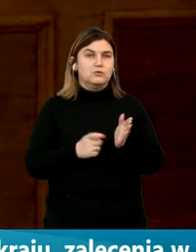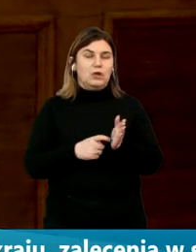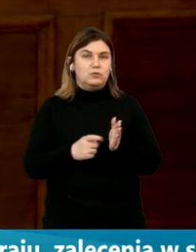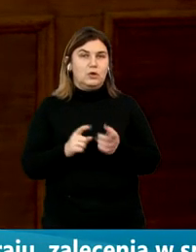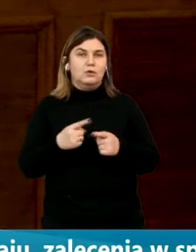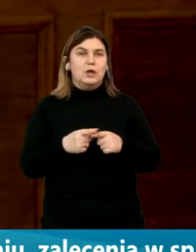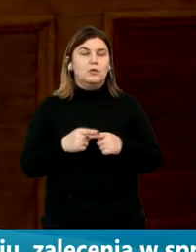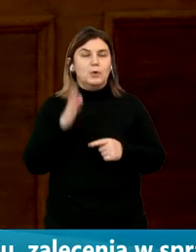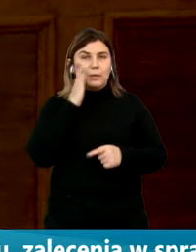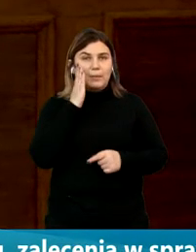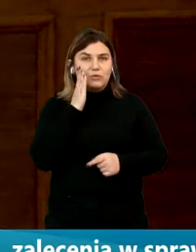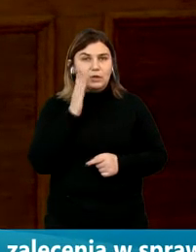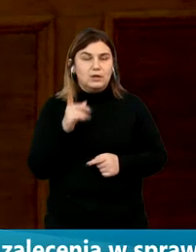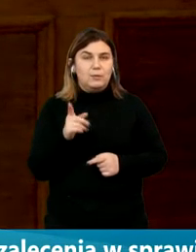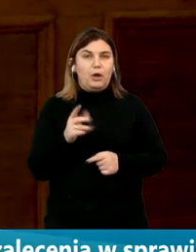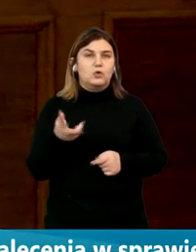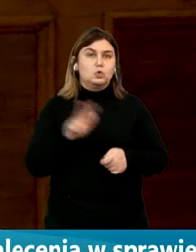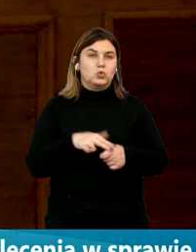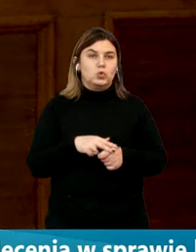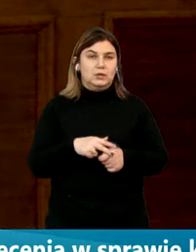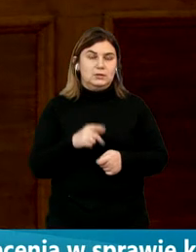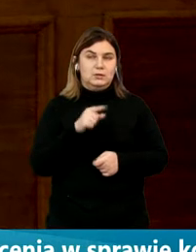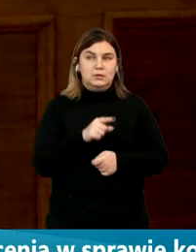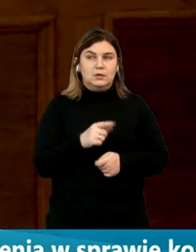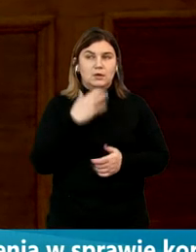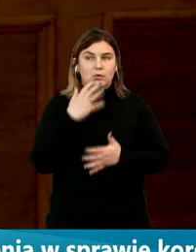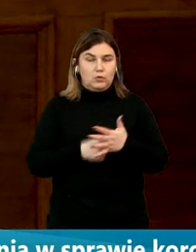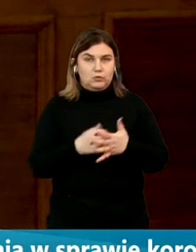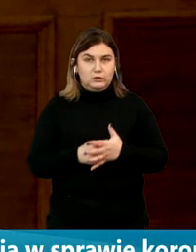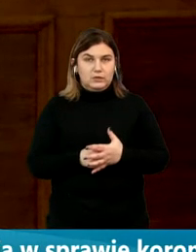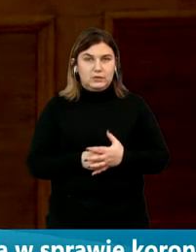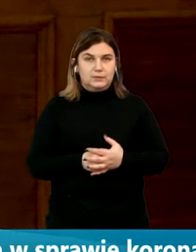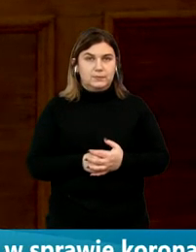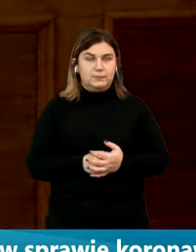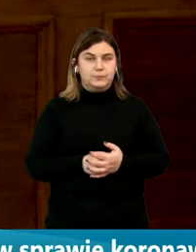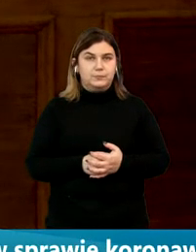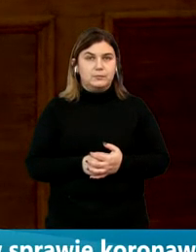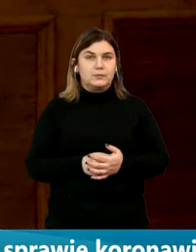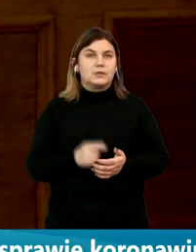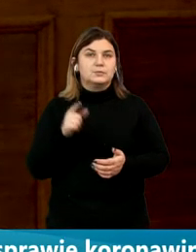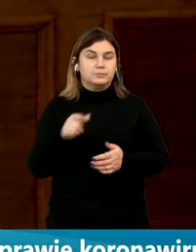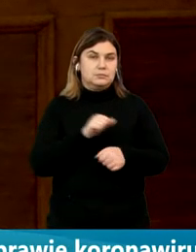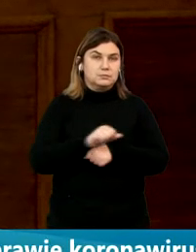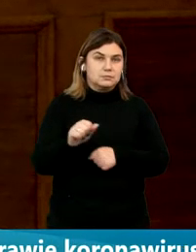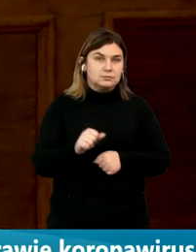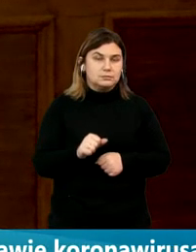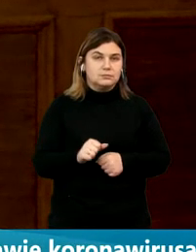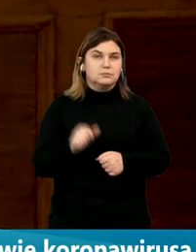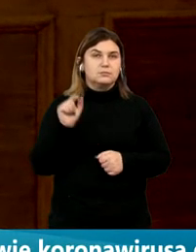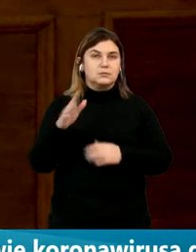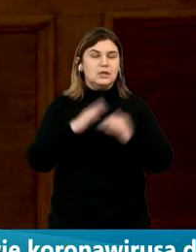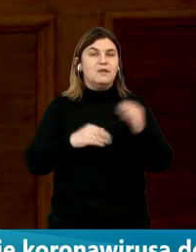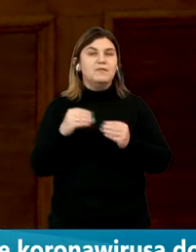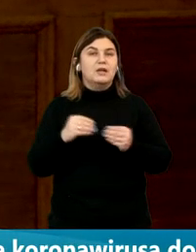spółdzielniami mieszkaniowymi, z podmiotami, które z tych usług korzystają, więc tak się dzieje. Oczywiście ta